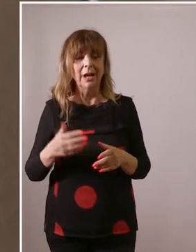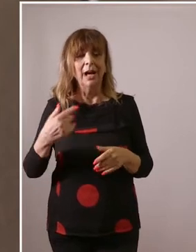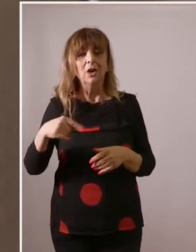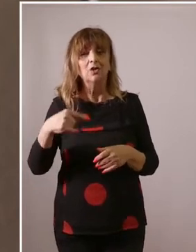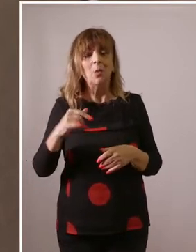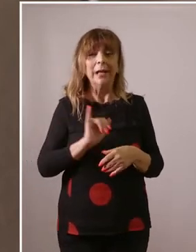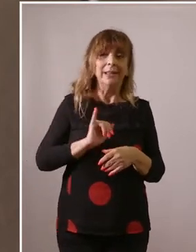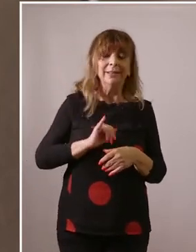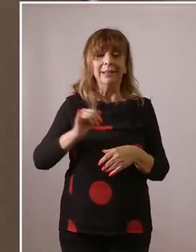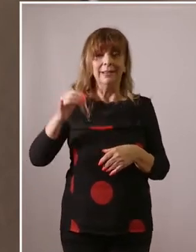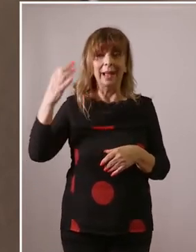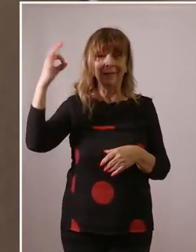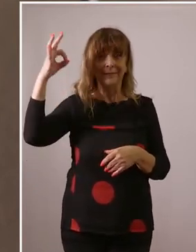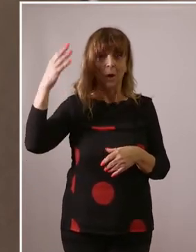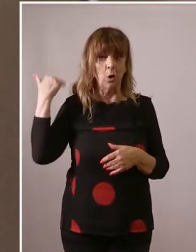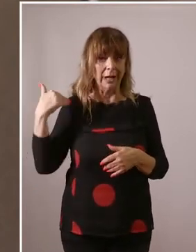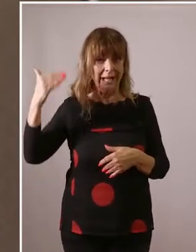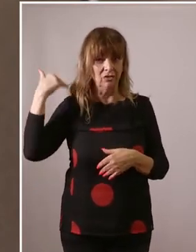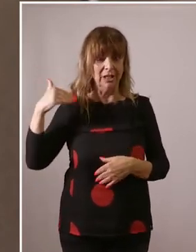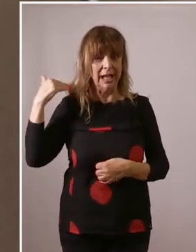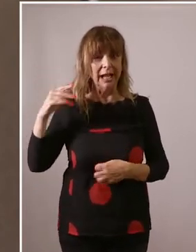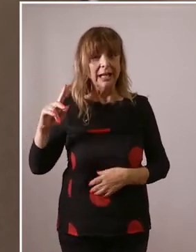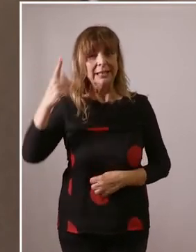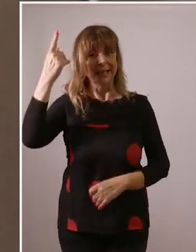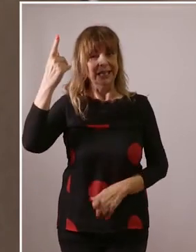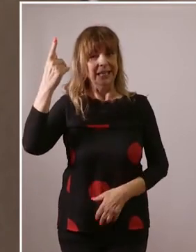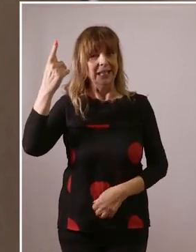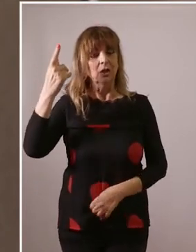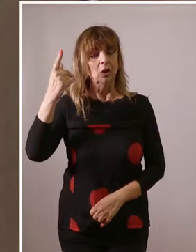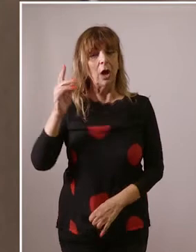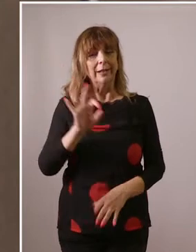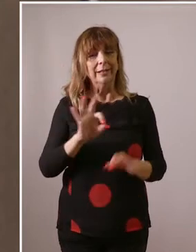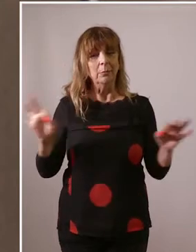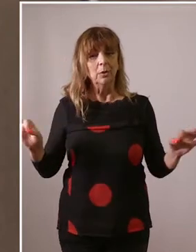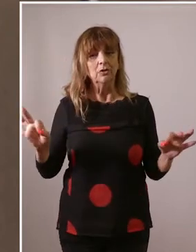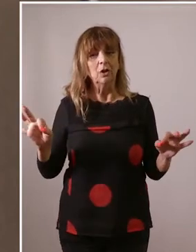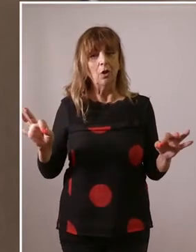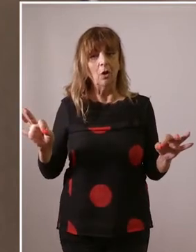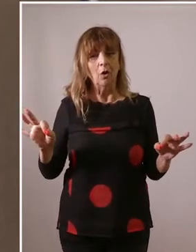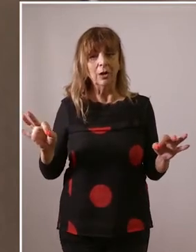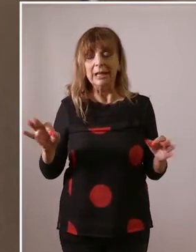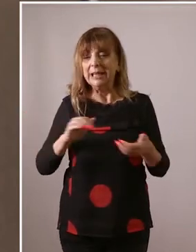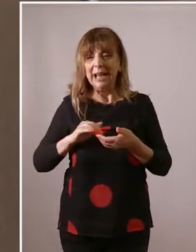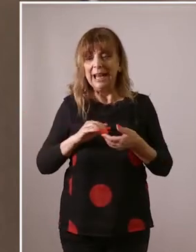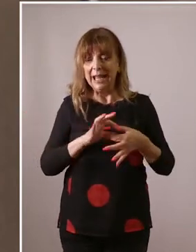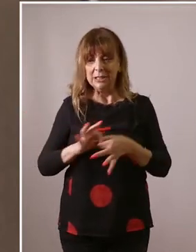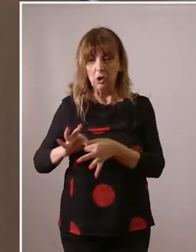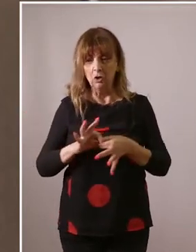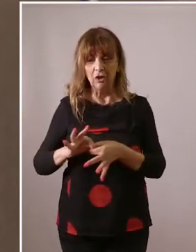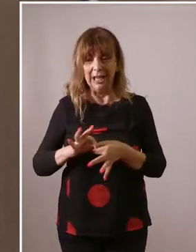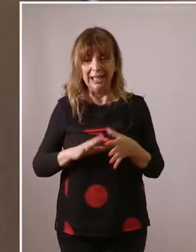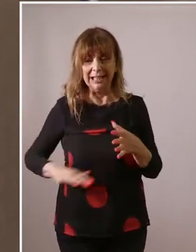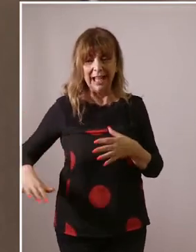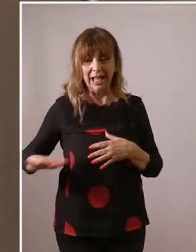identità diciamo primigenia il diritto è una dimensione fisiologica delle società è una dimensione